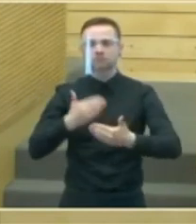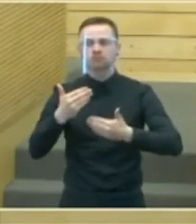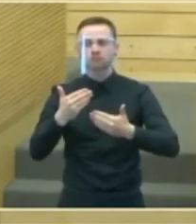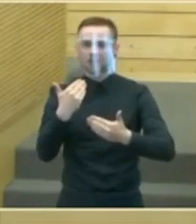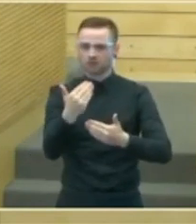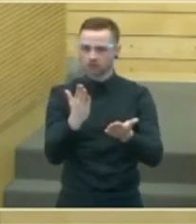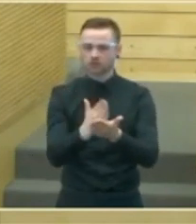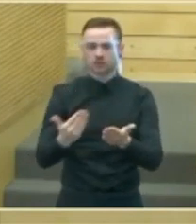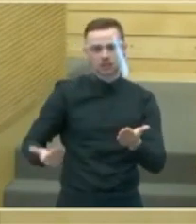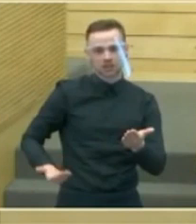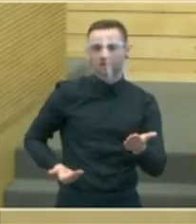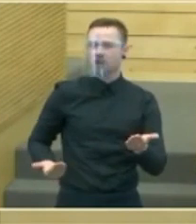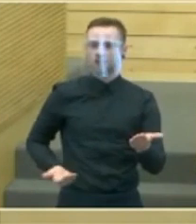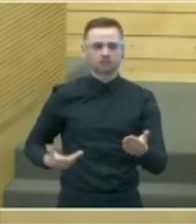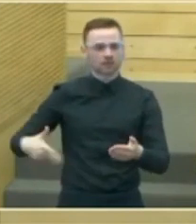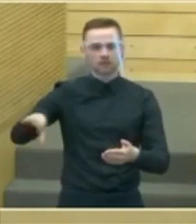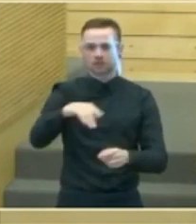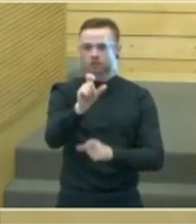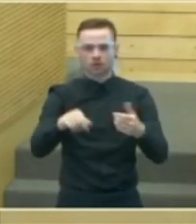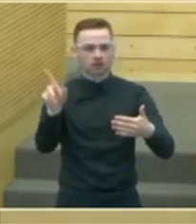sugyvenimo, pasitikėjimo krize.